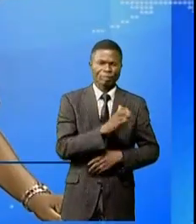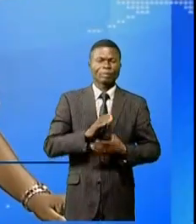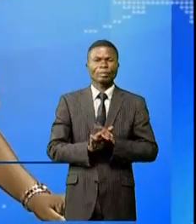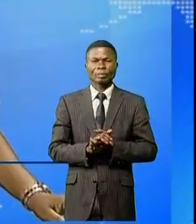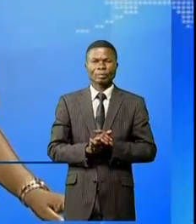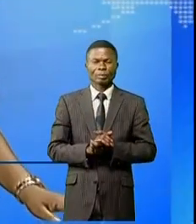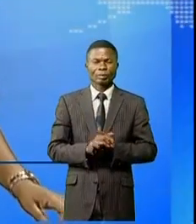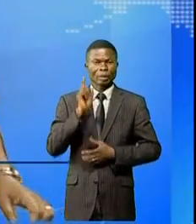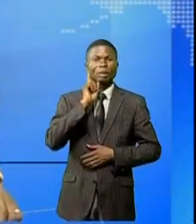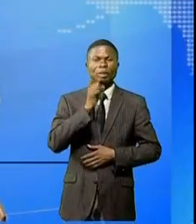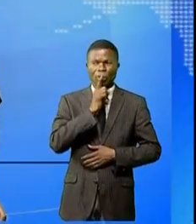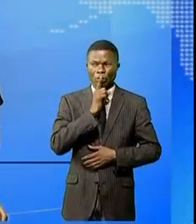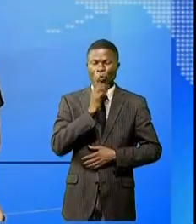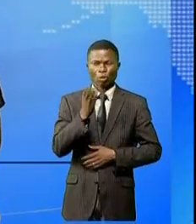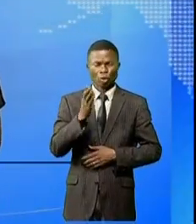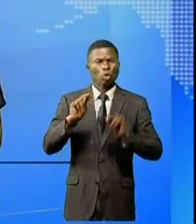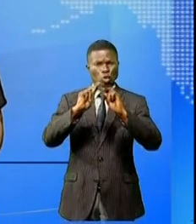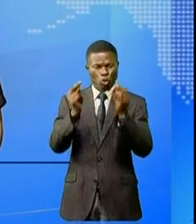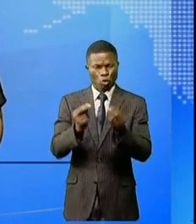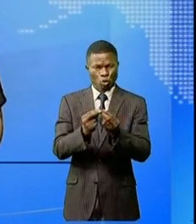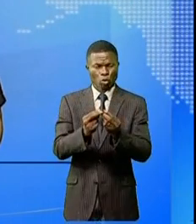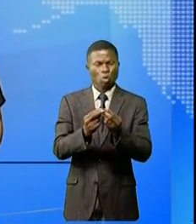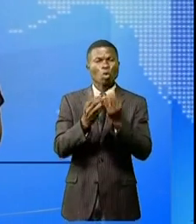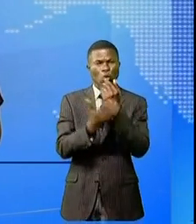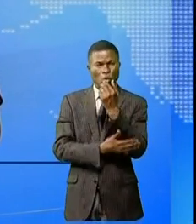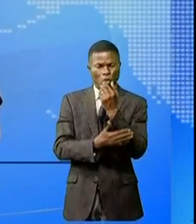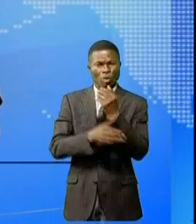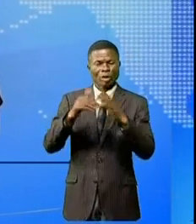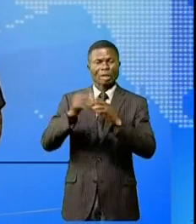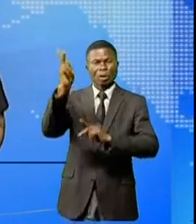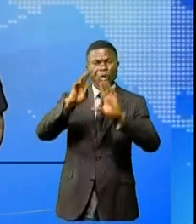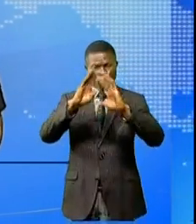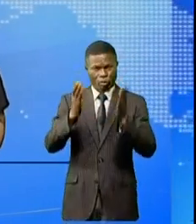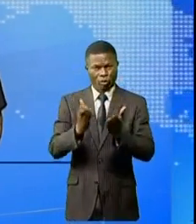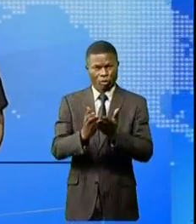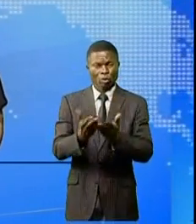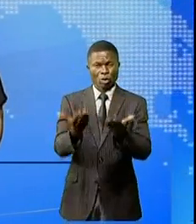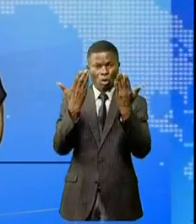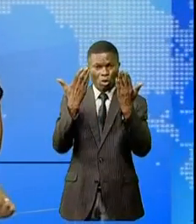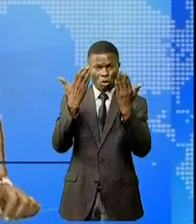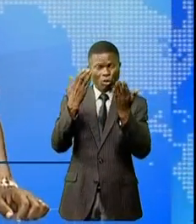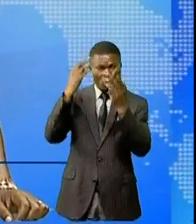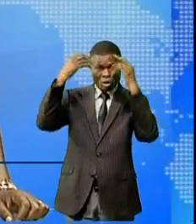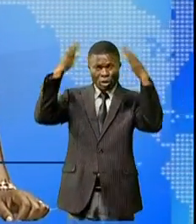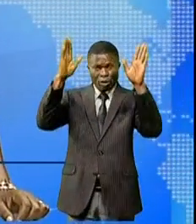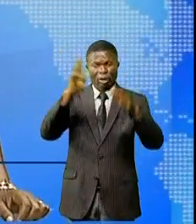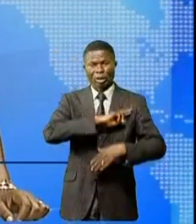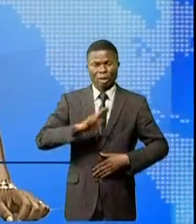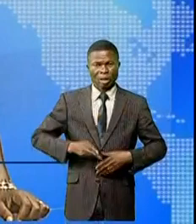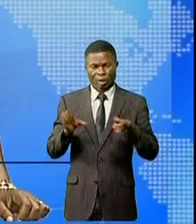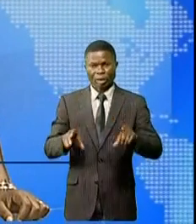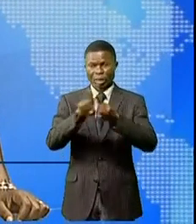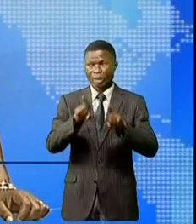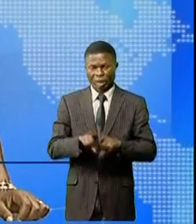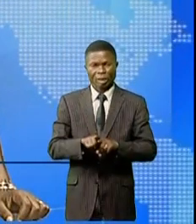Les sourds-muets sont une catégorie vulnérable de la population qui font des études secondaires en RDC et